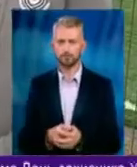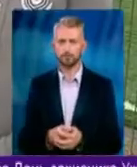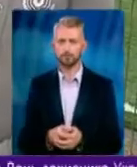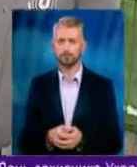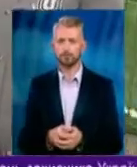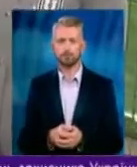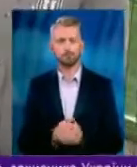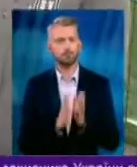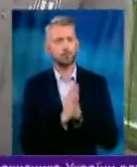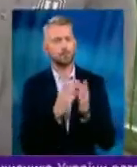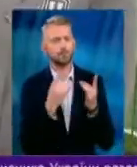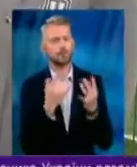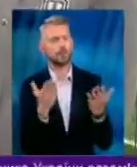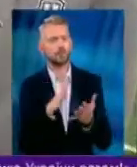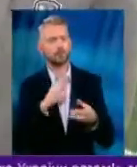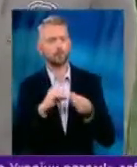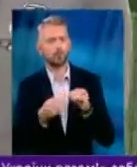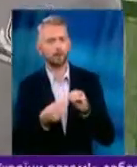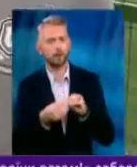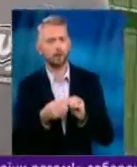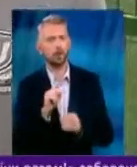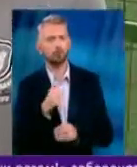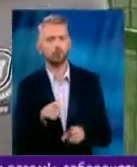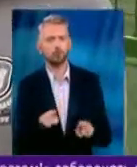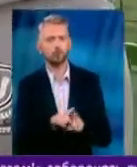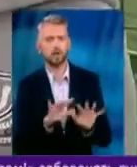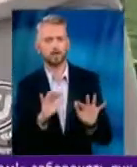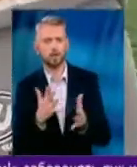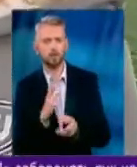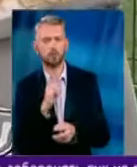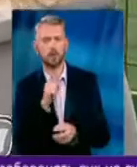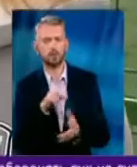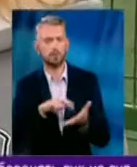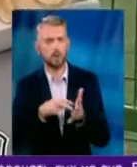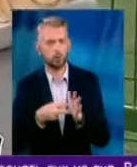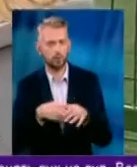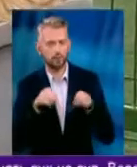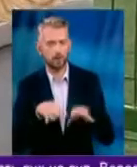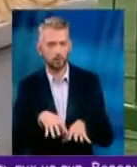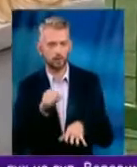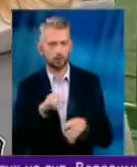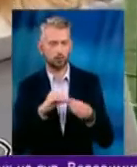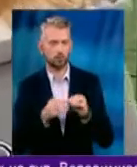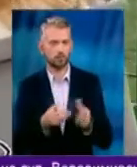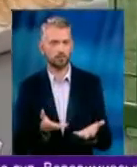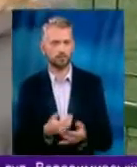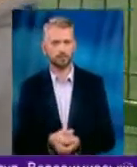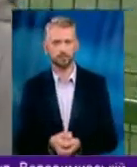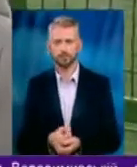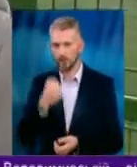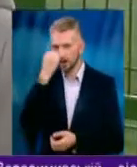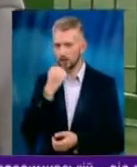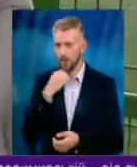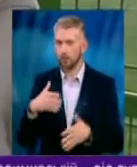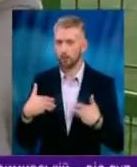Ауріко, розкажіть, які були проблеми, чому так сталося і як ви плануєте вирішувати цю проблему? Дякую,